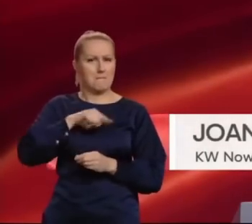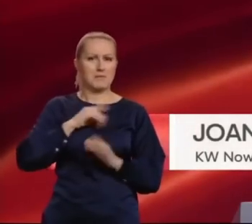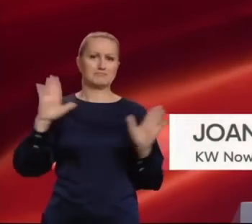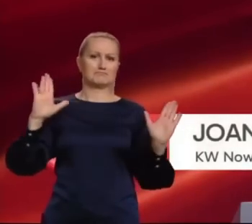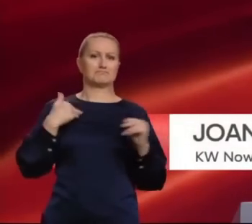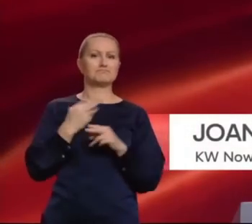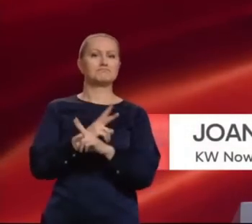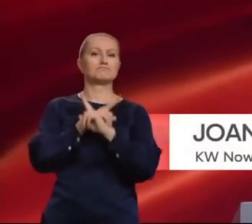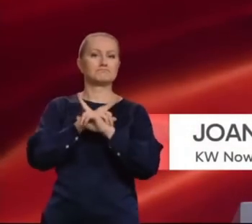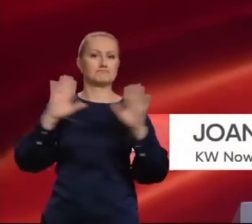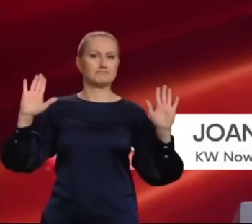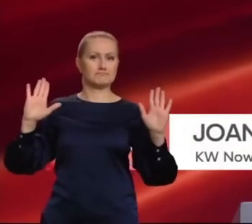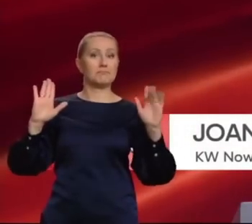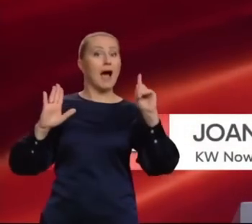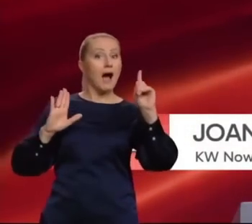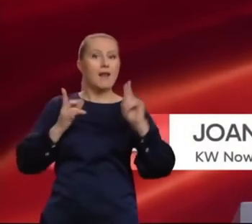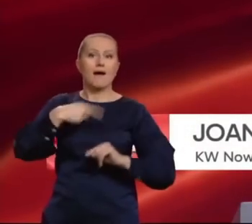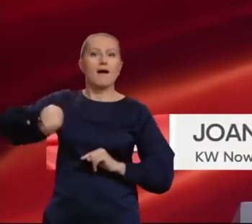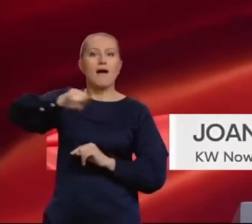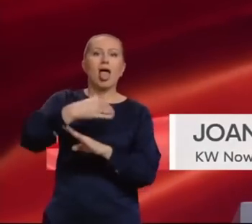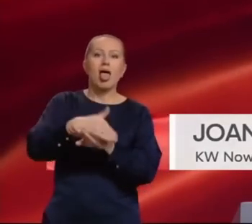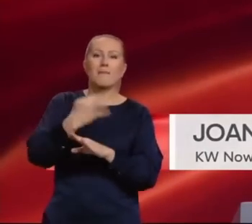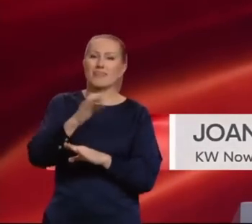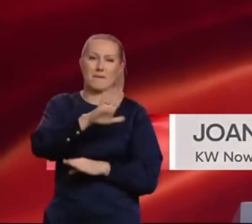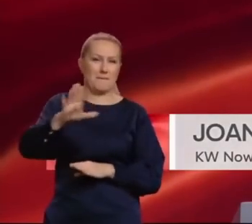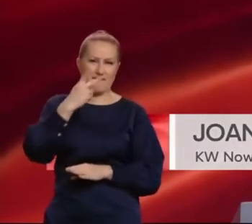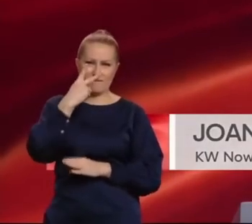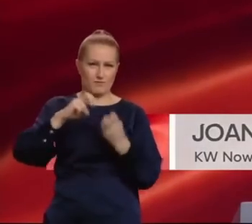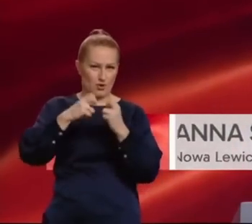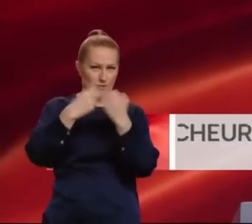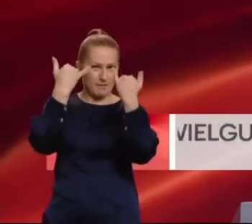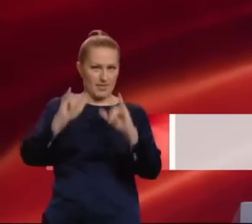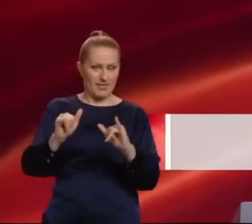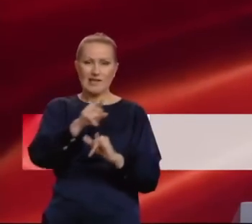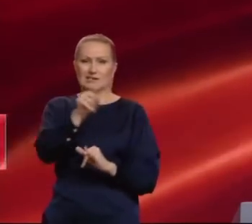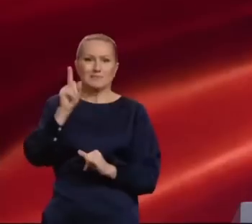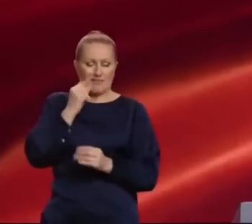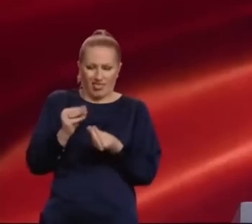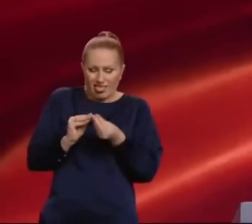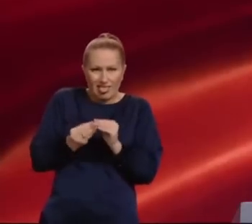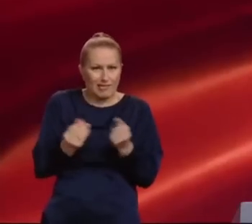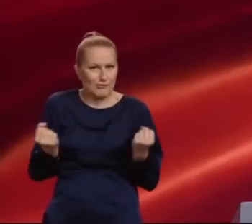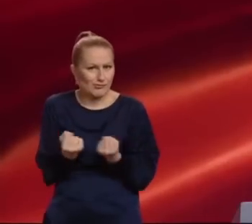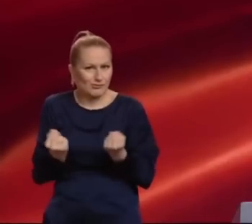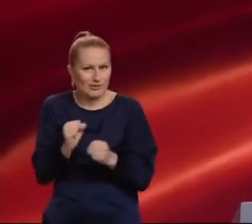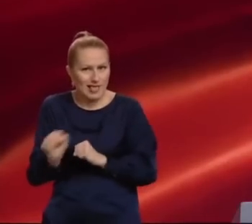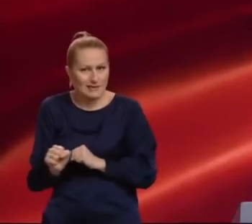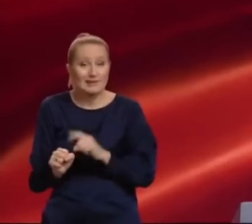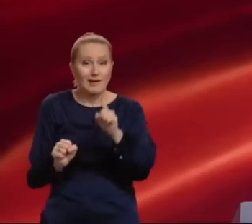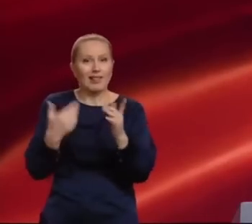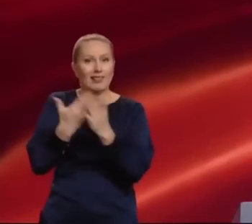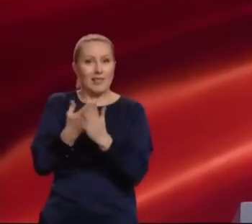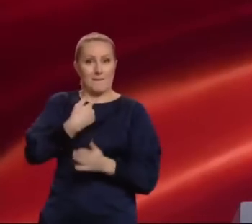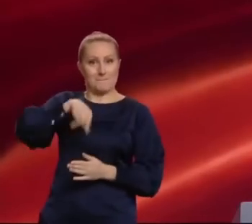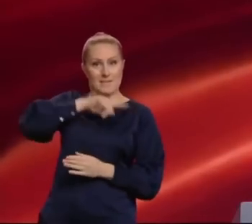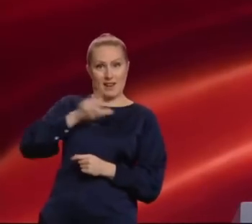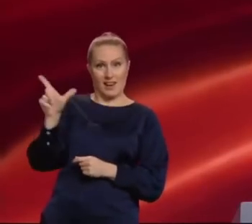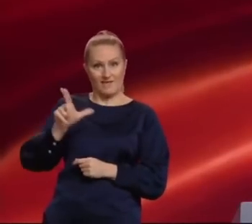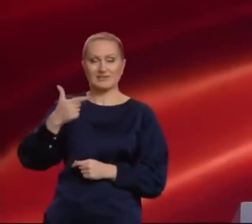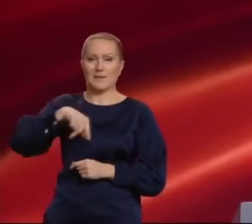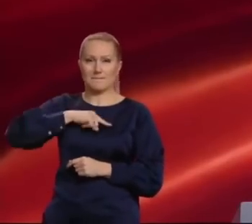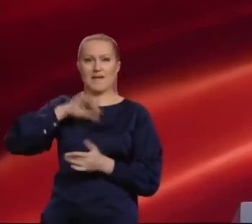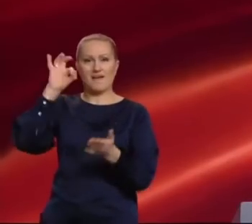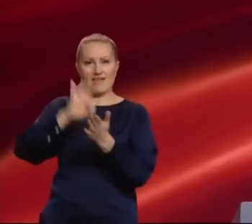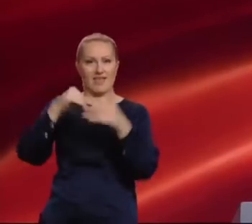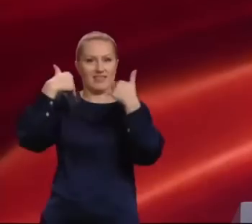kartę, ale emeryci teraz mają inny problem. Trudno jest im związać koniec z końcem. Dlatego jako Lewica gwarantujemy,